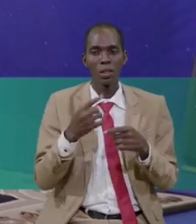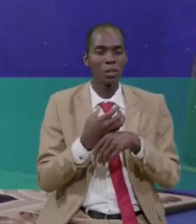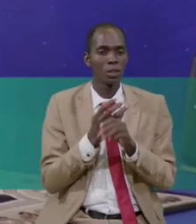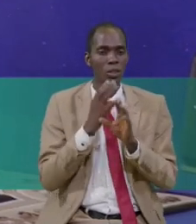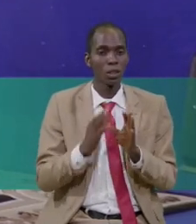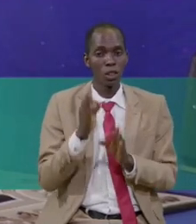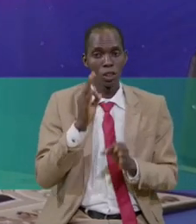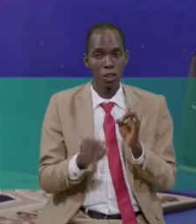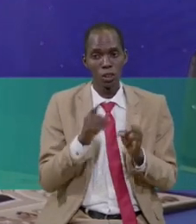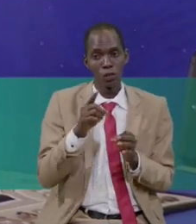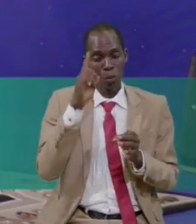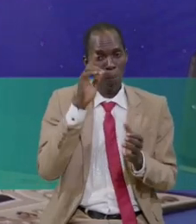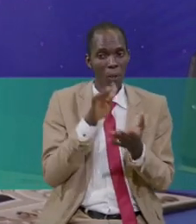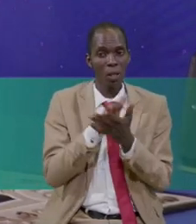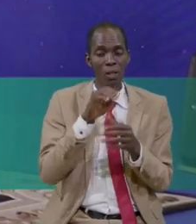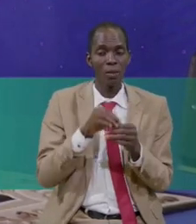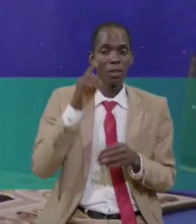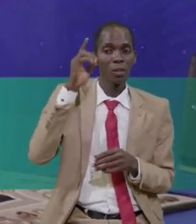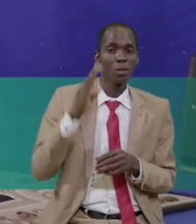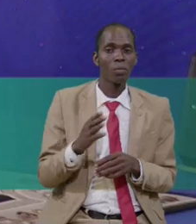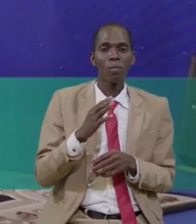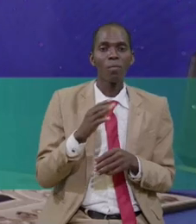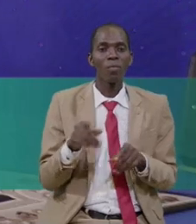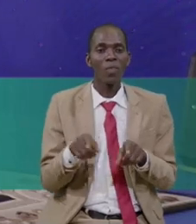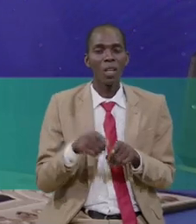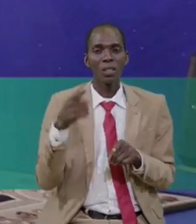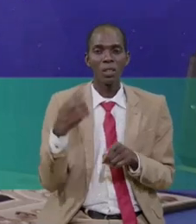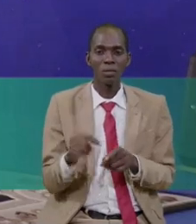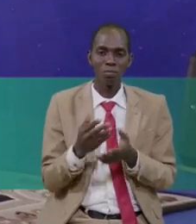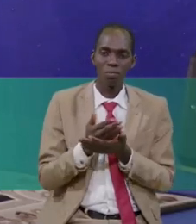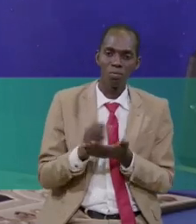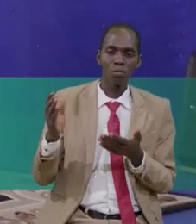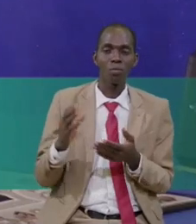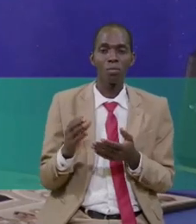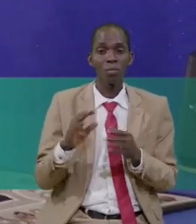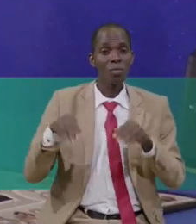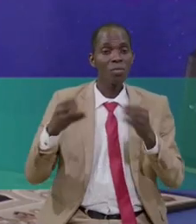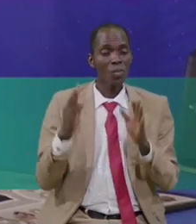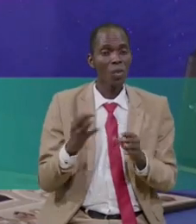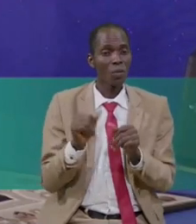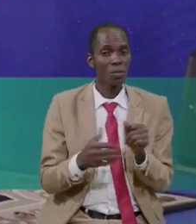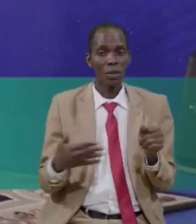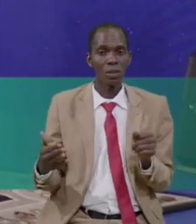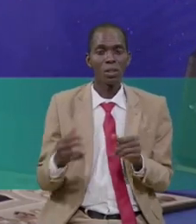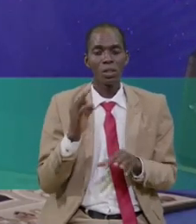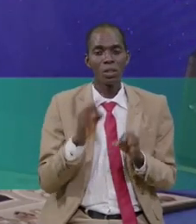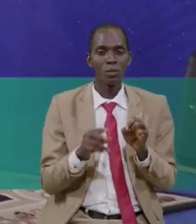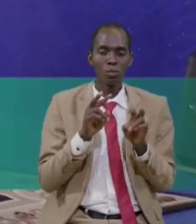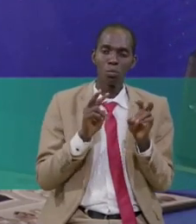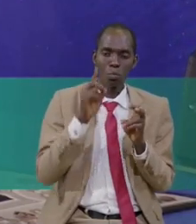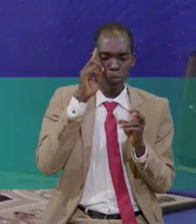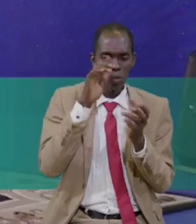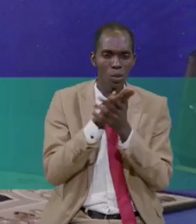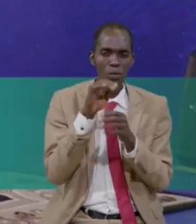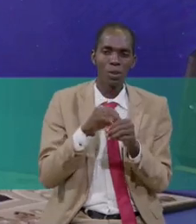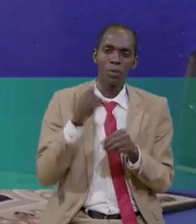Dieu, comme celui qui dispose de toutes choses, si vous croyez en Dieu, comme le possesseur de toute